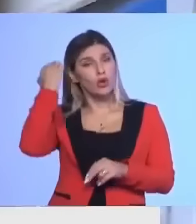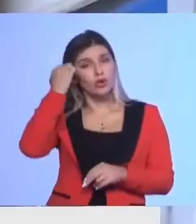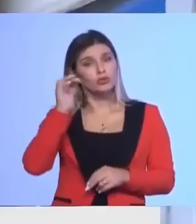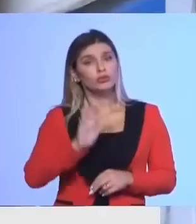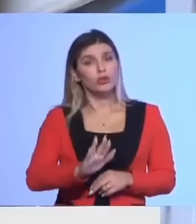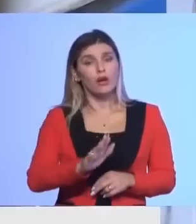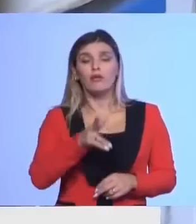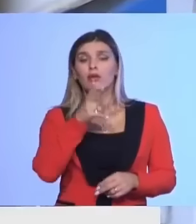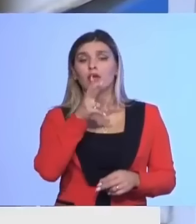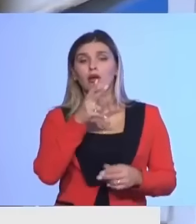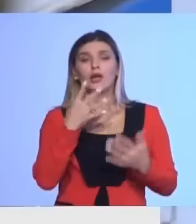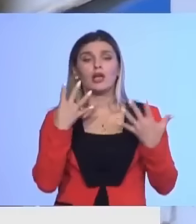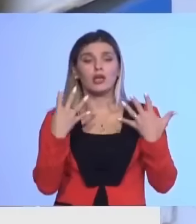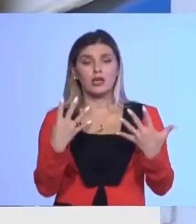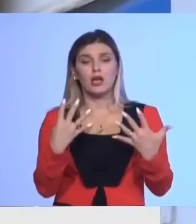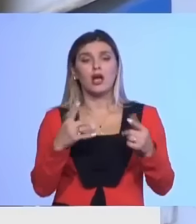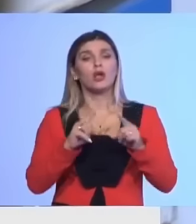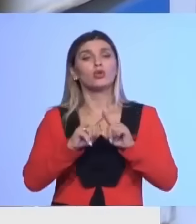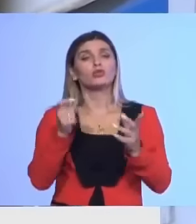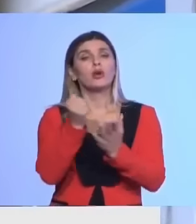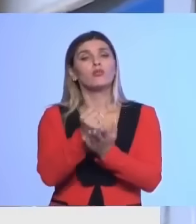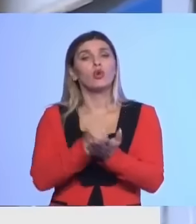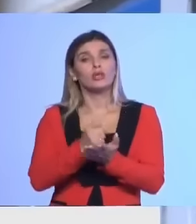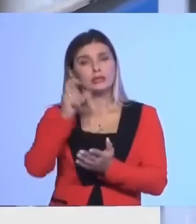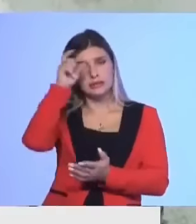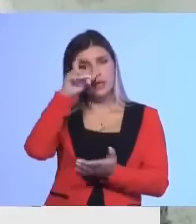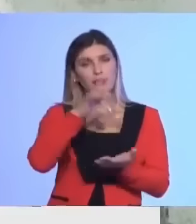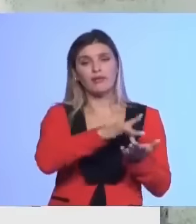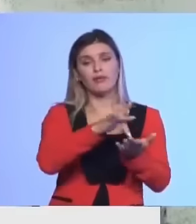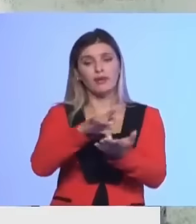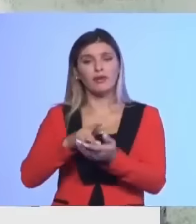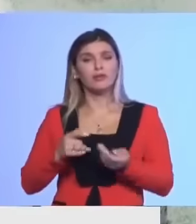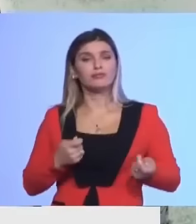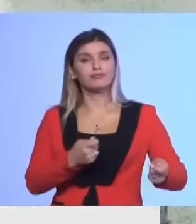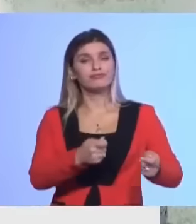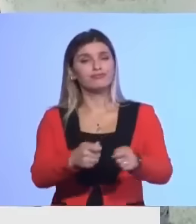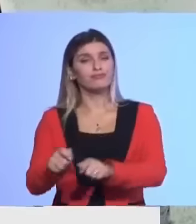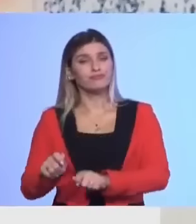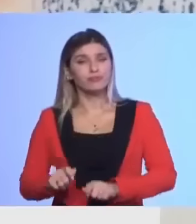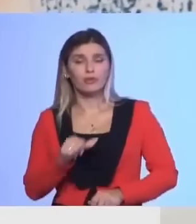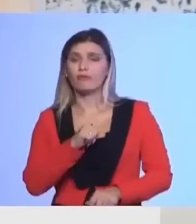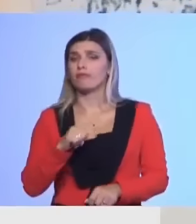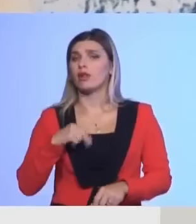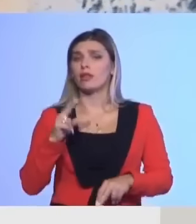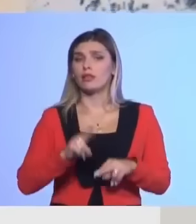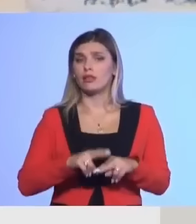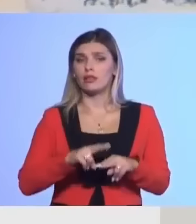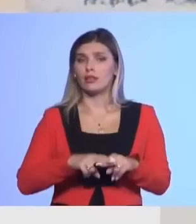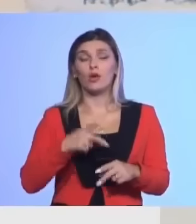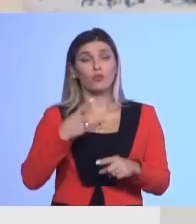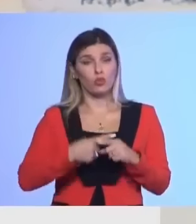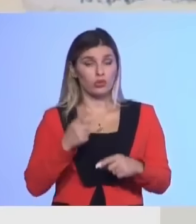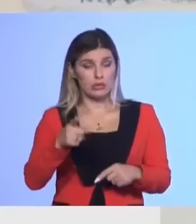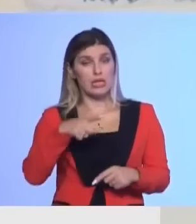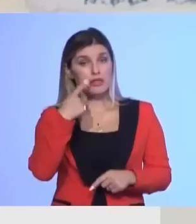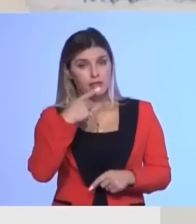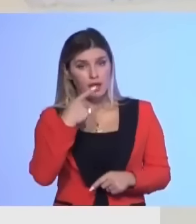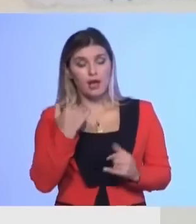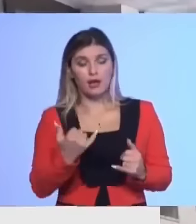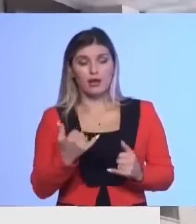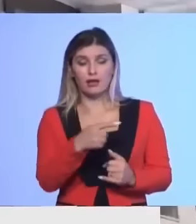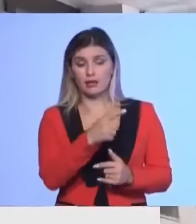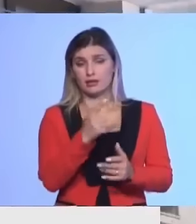për mbylljen e 9 degëve të postës së Serbisë në veri të Kosovës. Njëkohësisht, Peter Stano cilësoi se me këtë